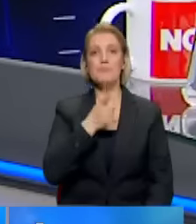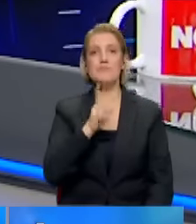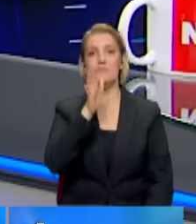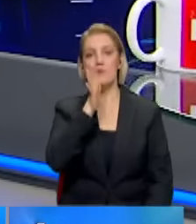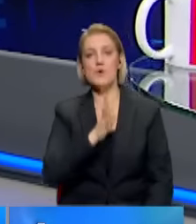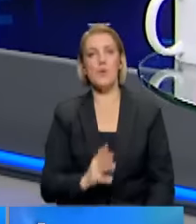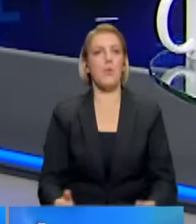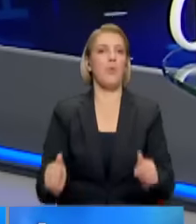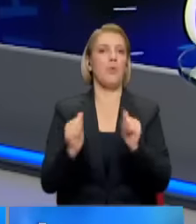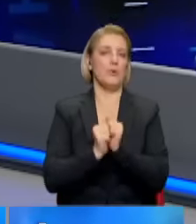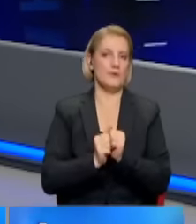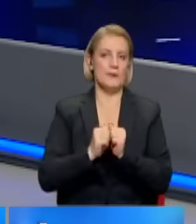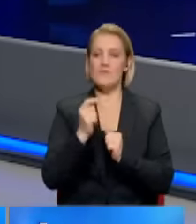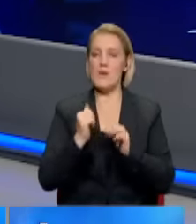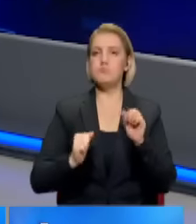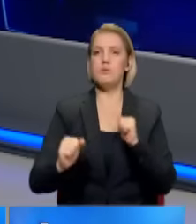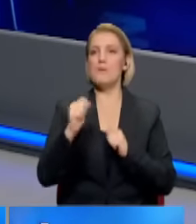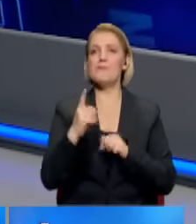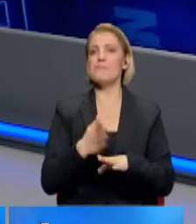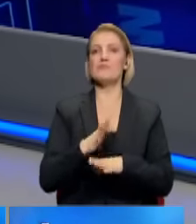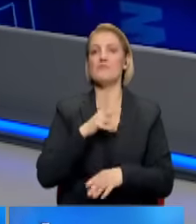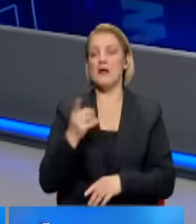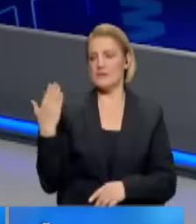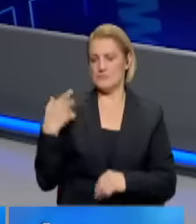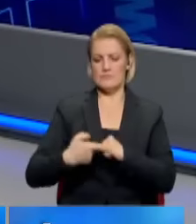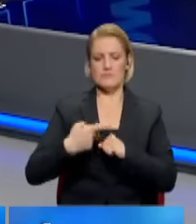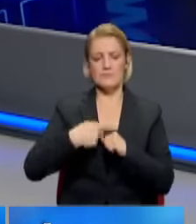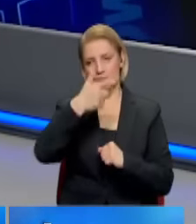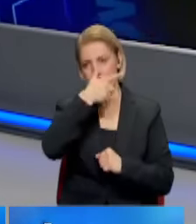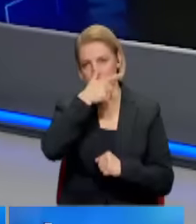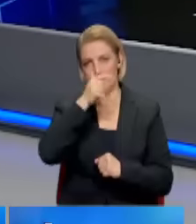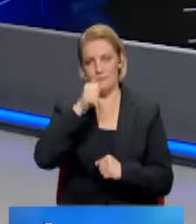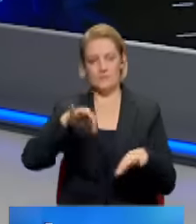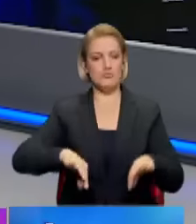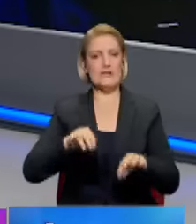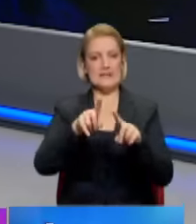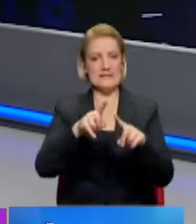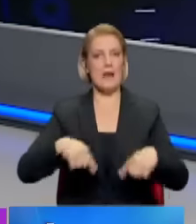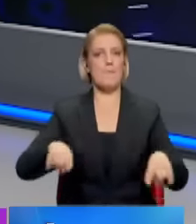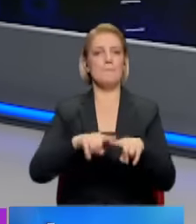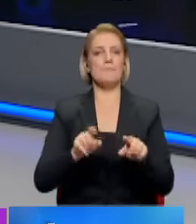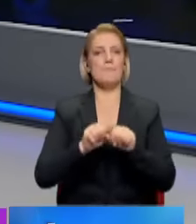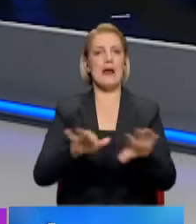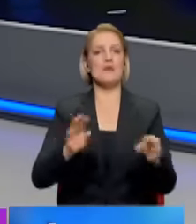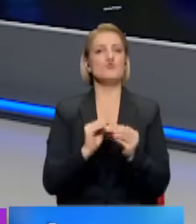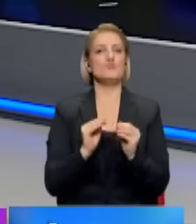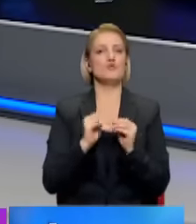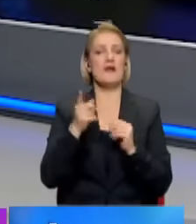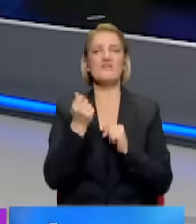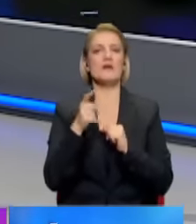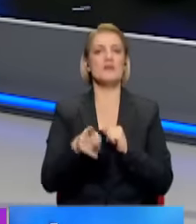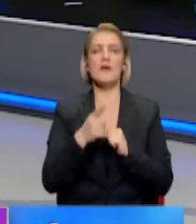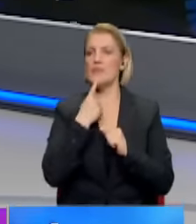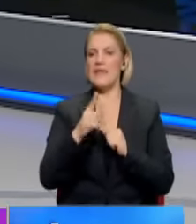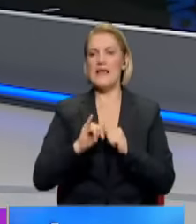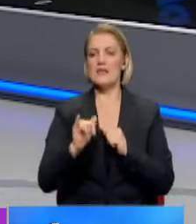%1535 artmış. Yine fiyatı artan bir ürün var. Geçtiğimiz hafta Perşembe günü burada sizlerle paylaştık. Yumurta fiyatları.